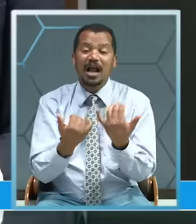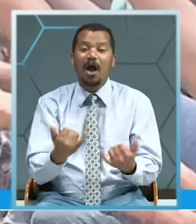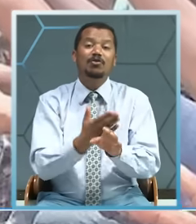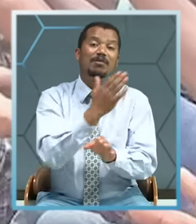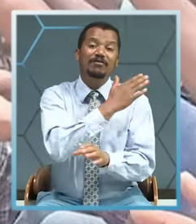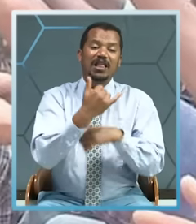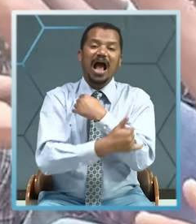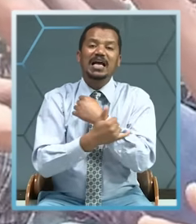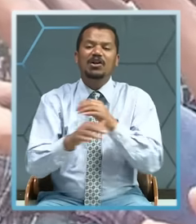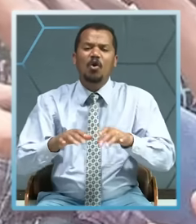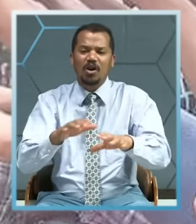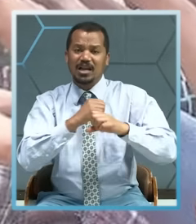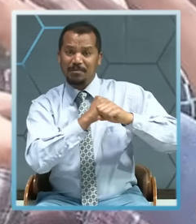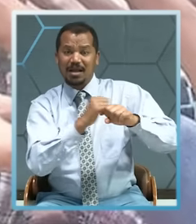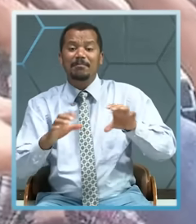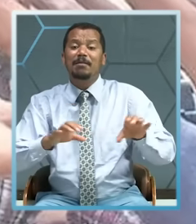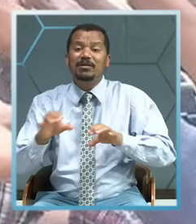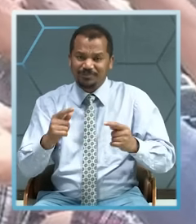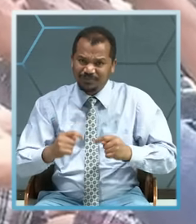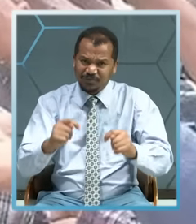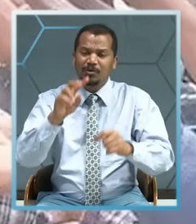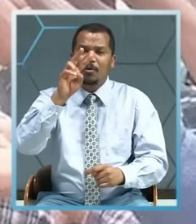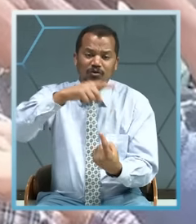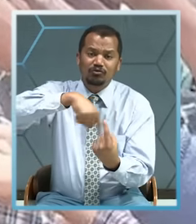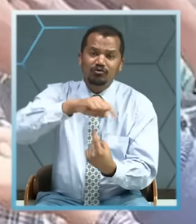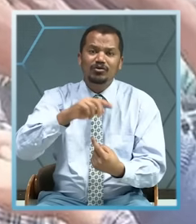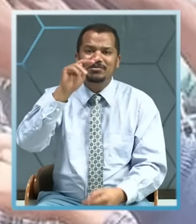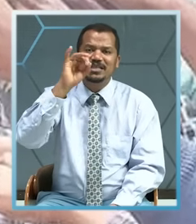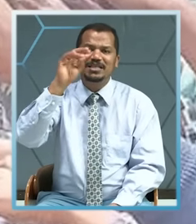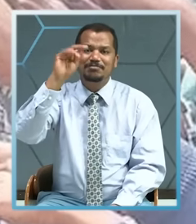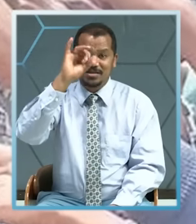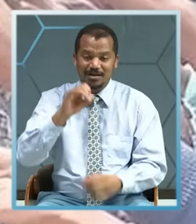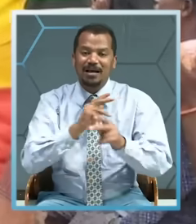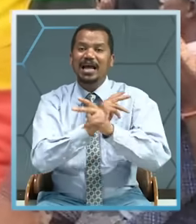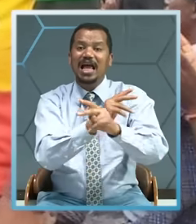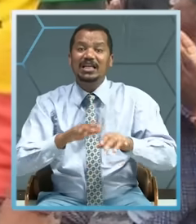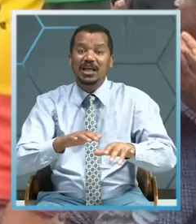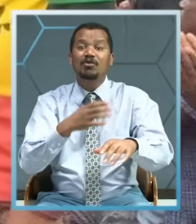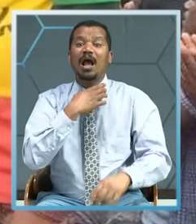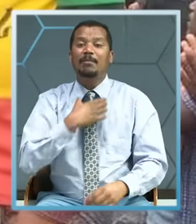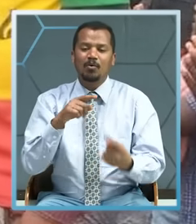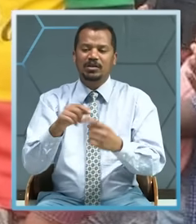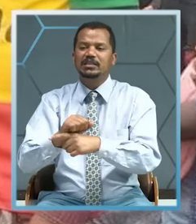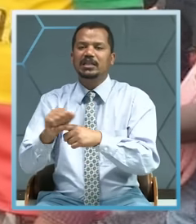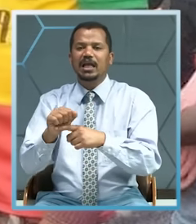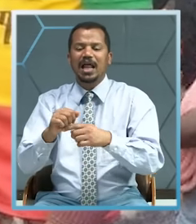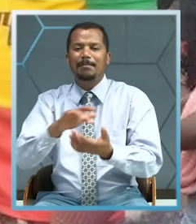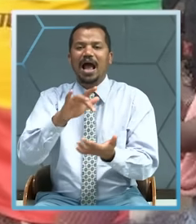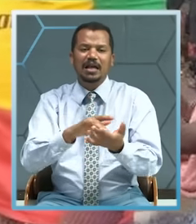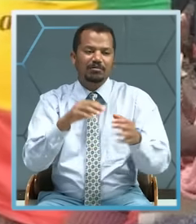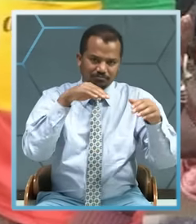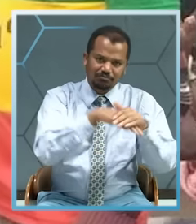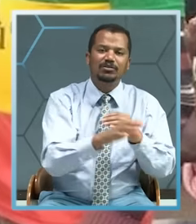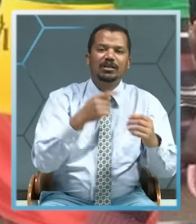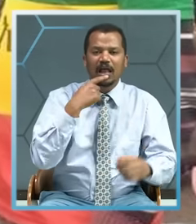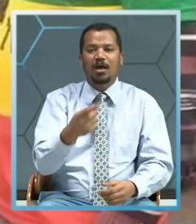ካሁን በፊት ሀገርን ከወራሪ ለመከላከል በሚደረገው ጥረት በሁለት ዙር ምልምል የመከላከያ ሰራዊት አባላትን ወደ ስልጠና